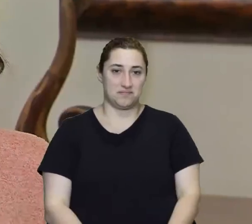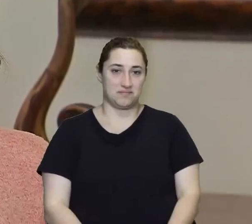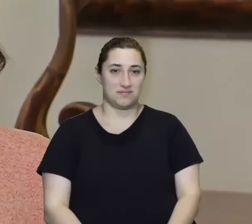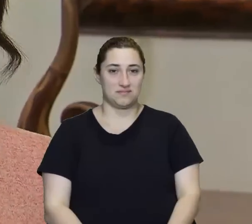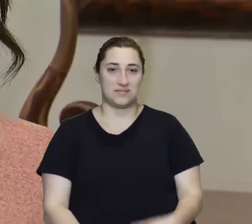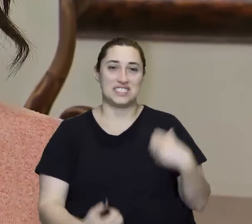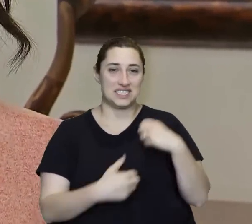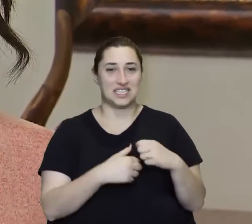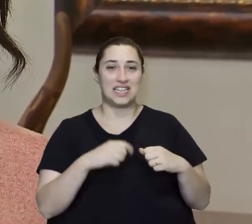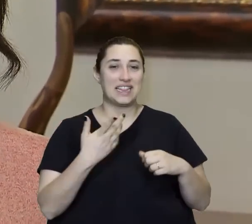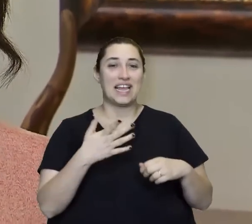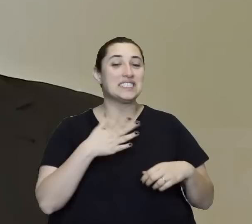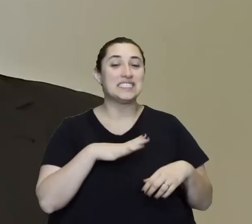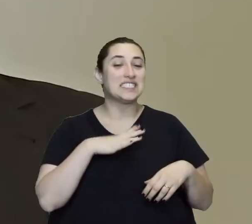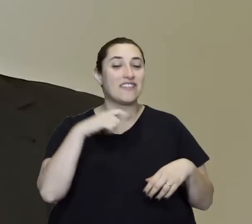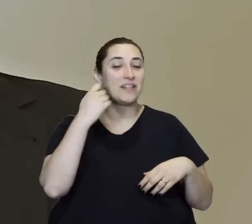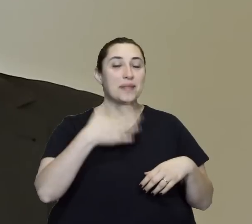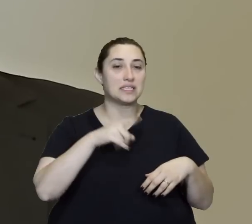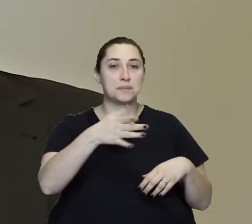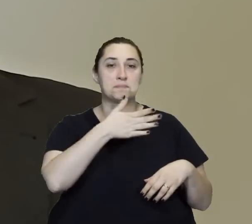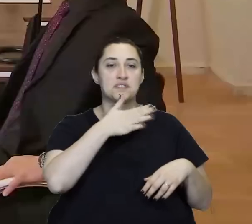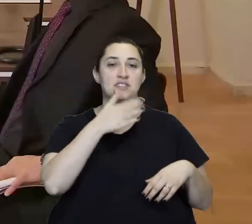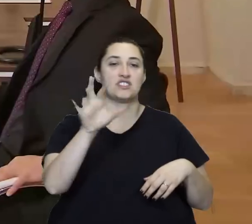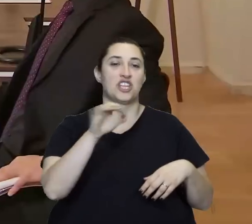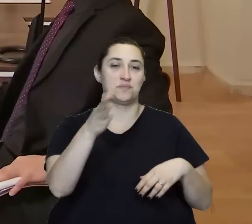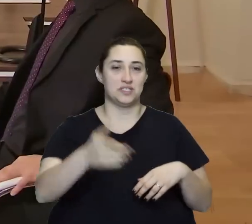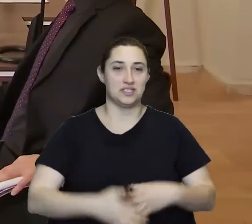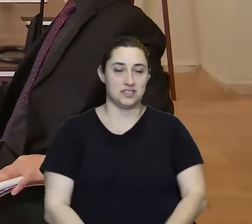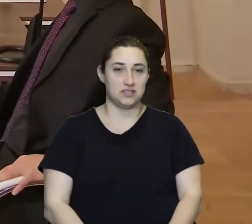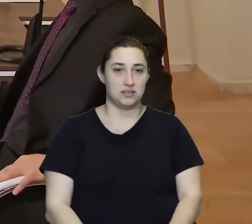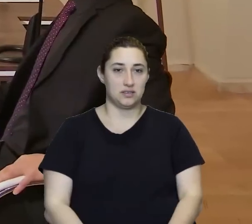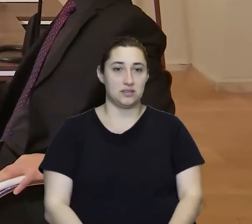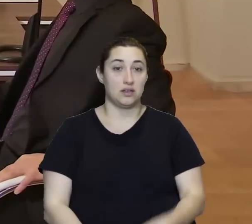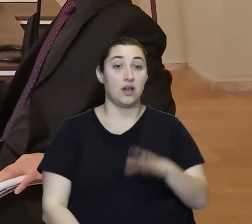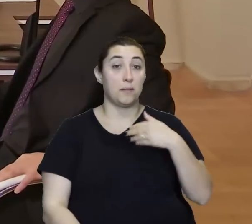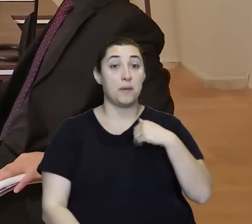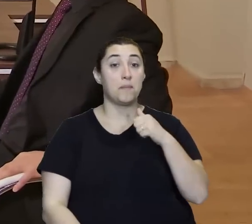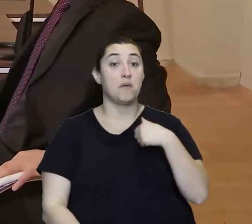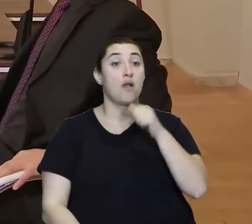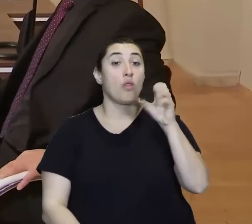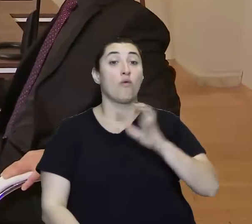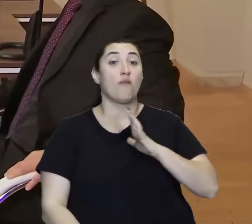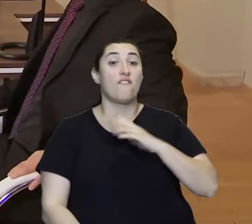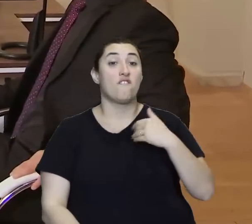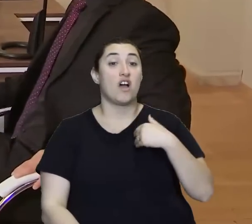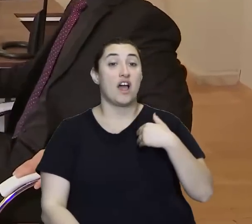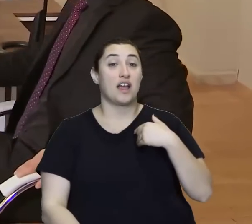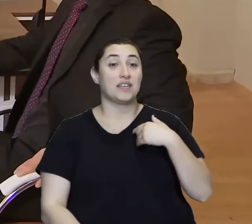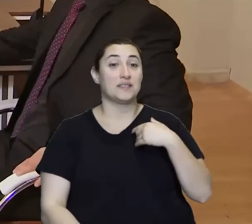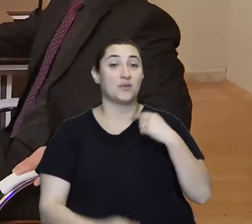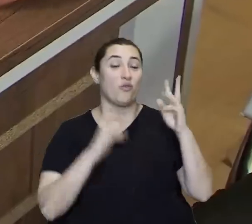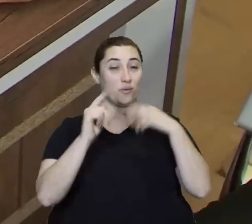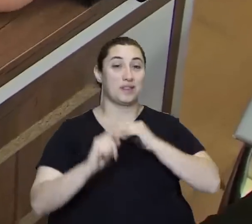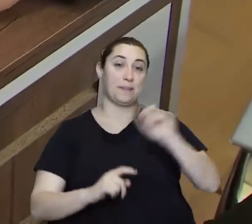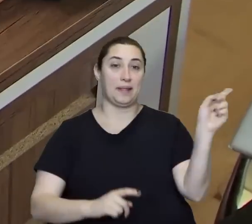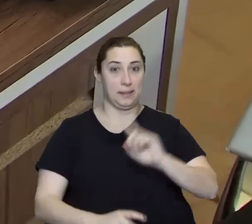Yine her zamanki gibi de ne istediğimi bildin. Beton tepki vermeden izliyor. Ay benim randevum vardı. Güzellik merkezine gidip geleceğim